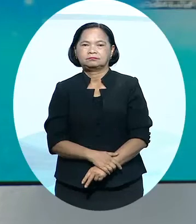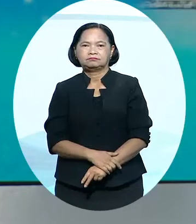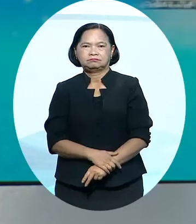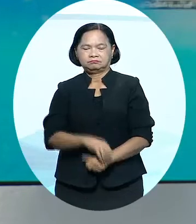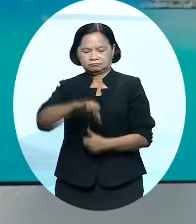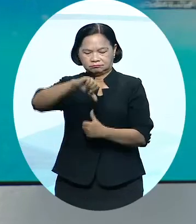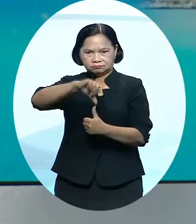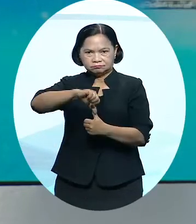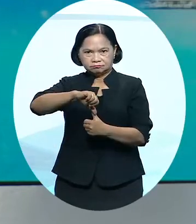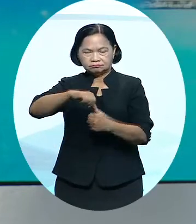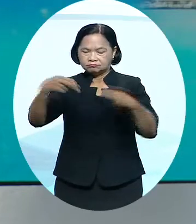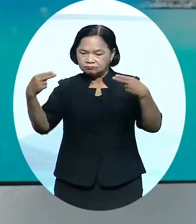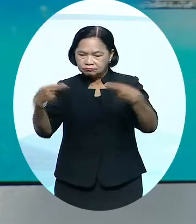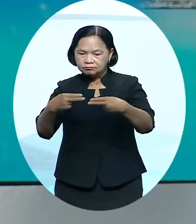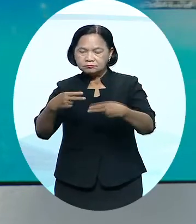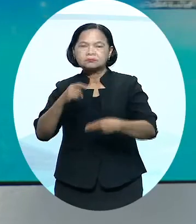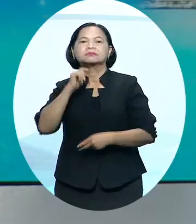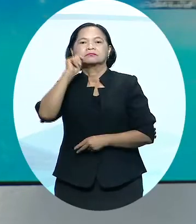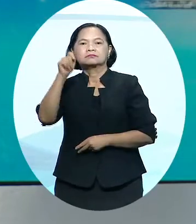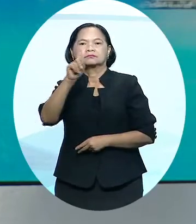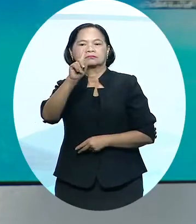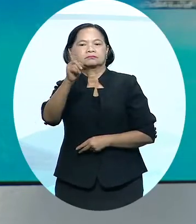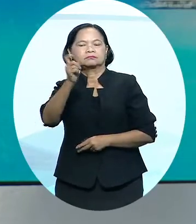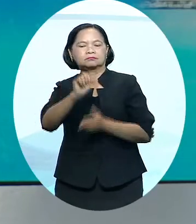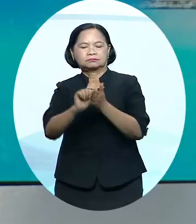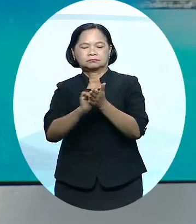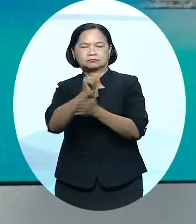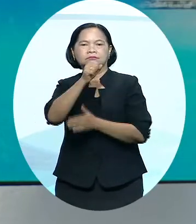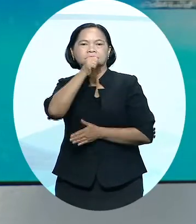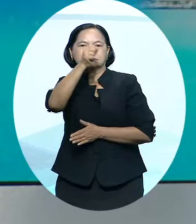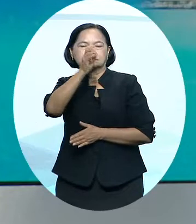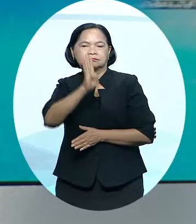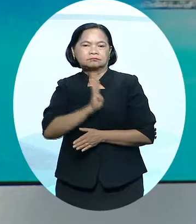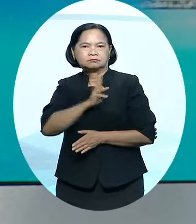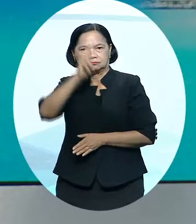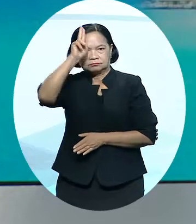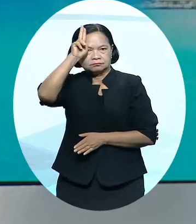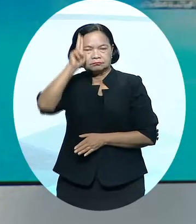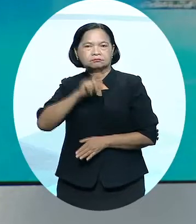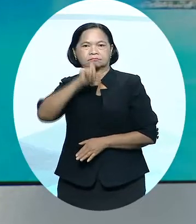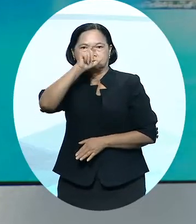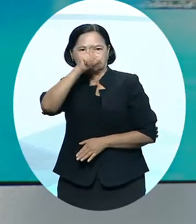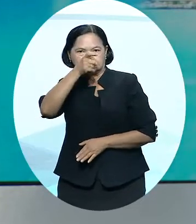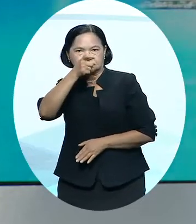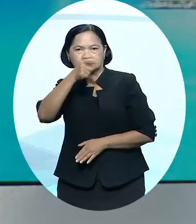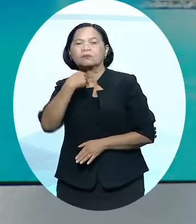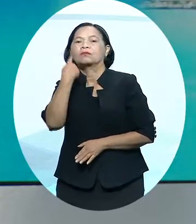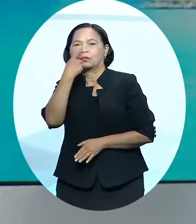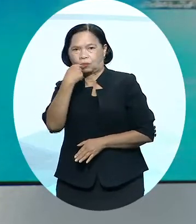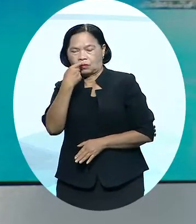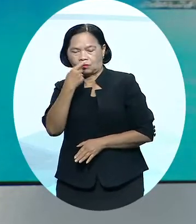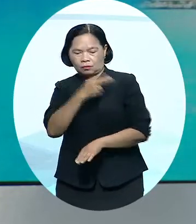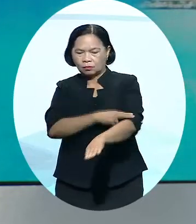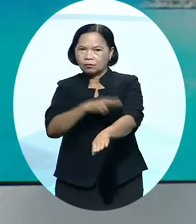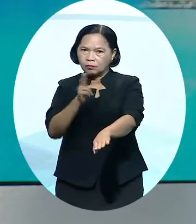có liên quan tới tình hình chiến sự tại Ucraina ngày 19 tháng 6 người phát ngôn bộ Quốc phòng Nga ico Kenneth Cole cho biết